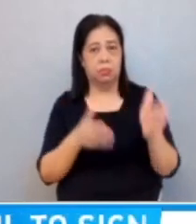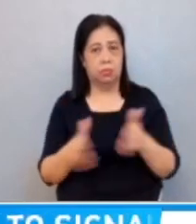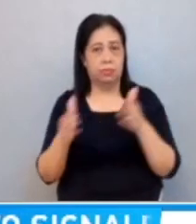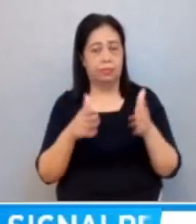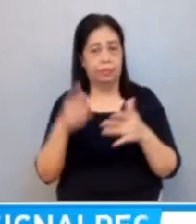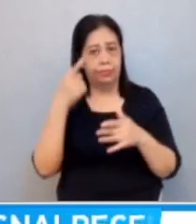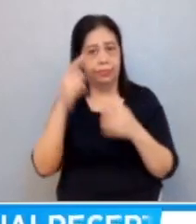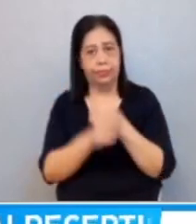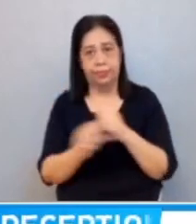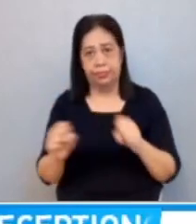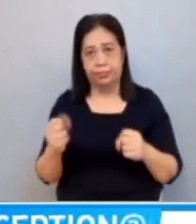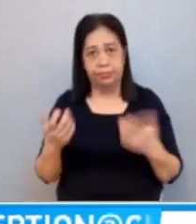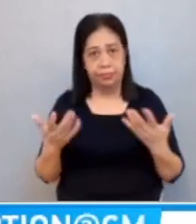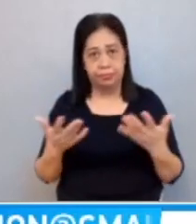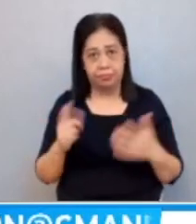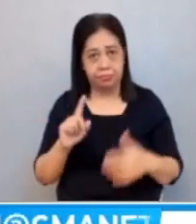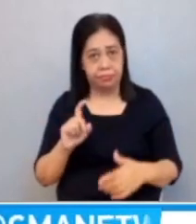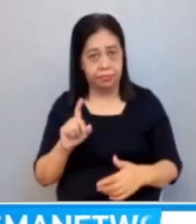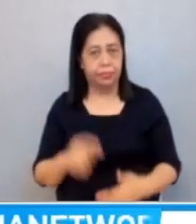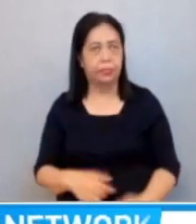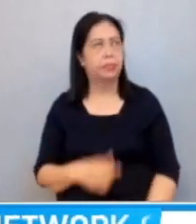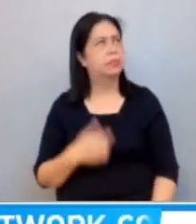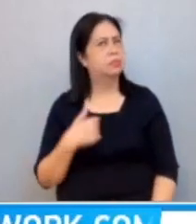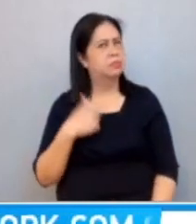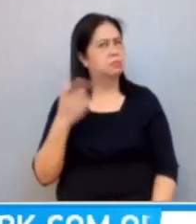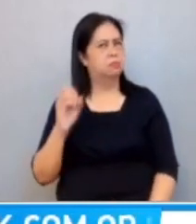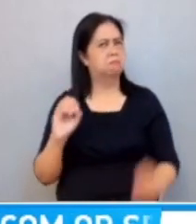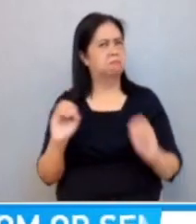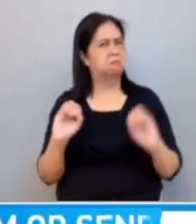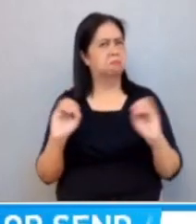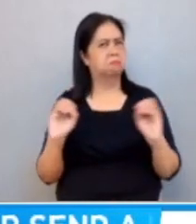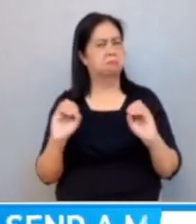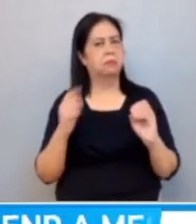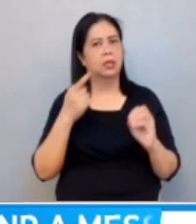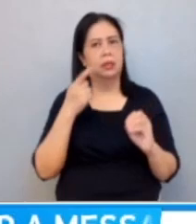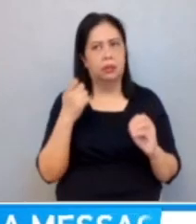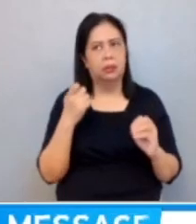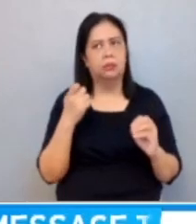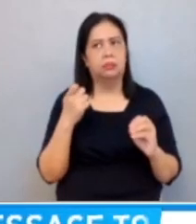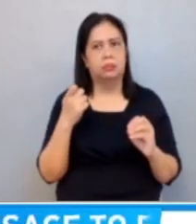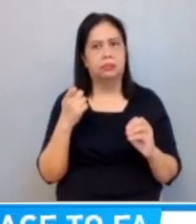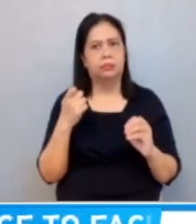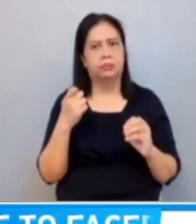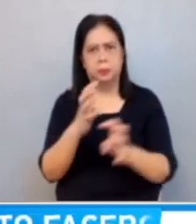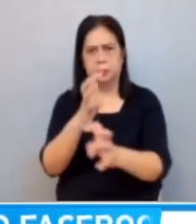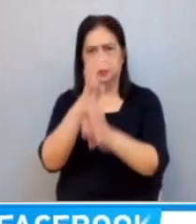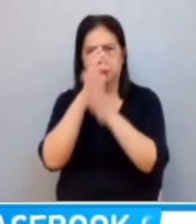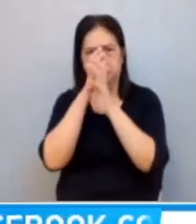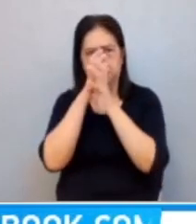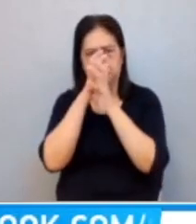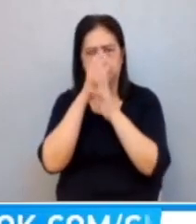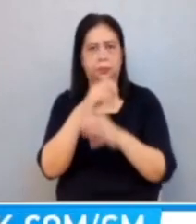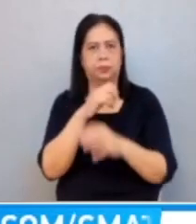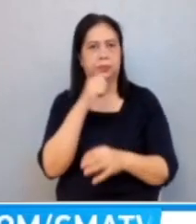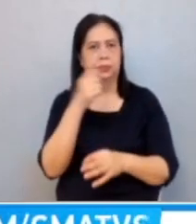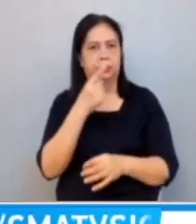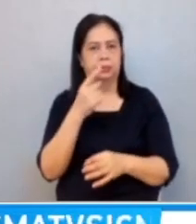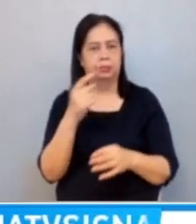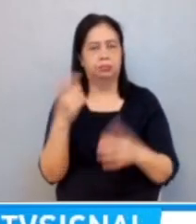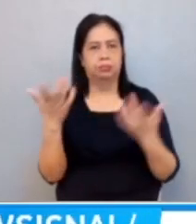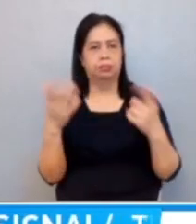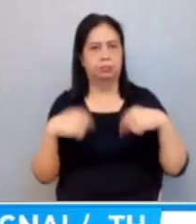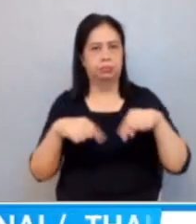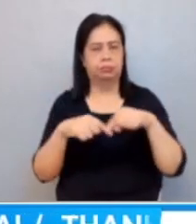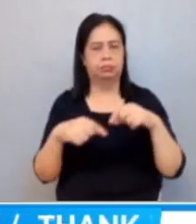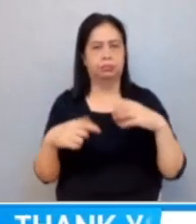Tina? So far, wala naman, Rafi, dahil sa higpit ng seguridad, hindi lang nung camera, kundi pati na ng